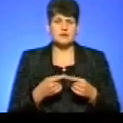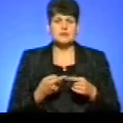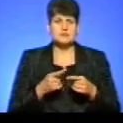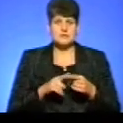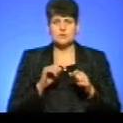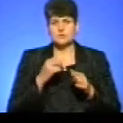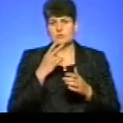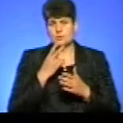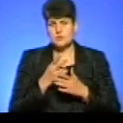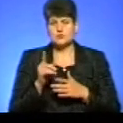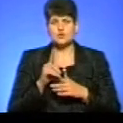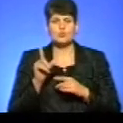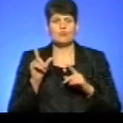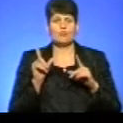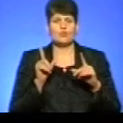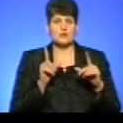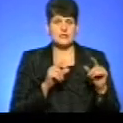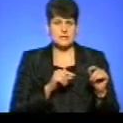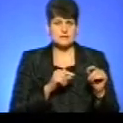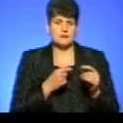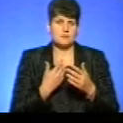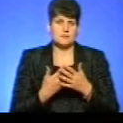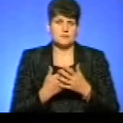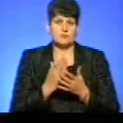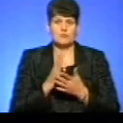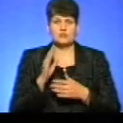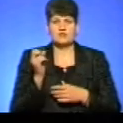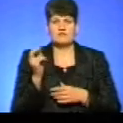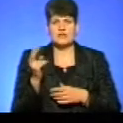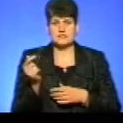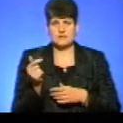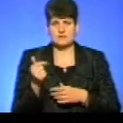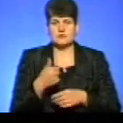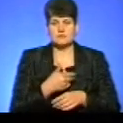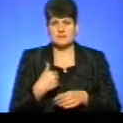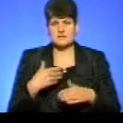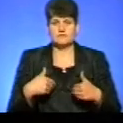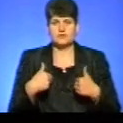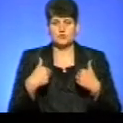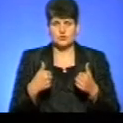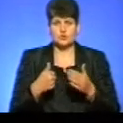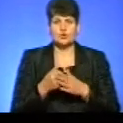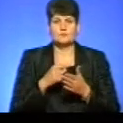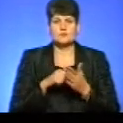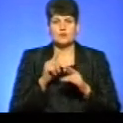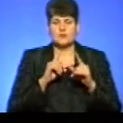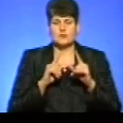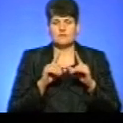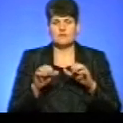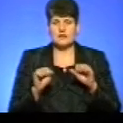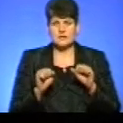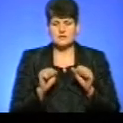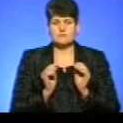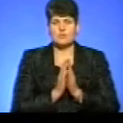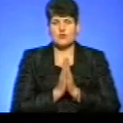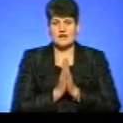можемо бачити, що проїзд зараз мав би коштувати 12 гривень. Ми звернулися до міської влади з проханням хоча б